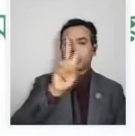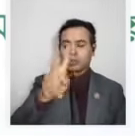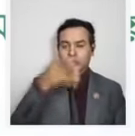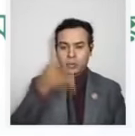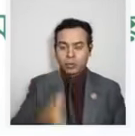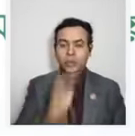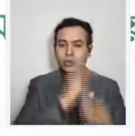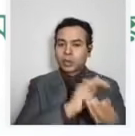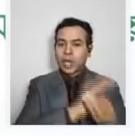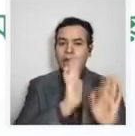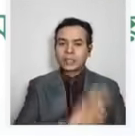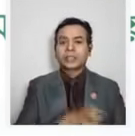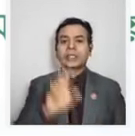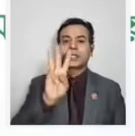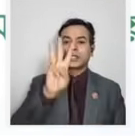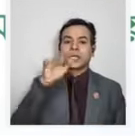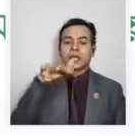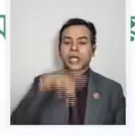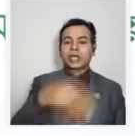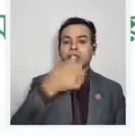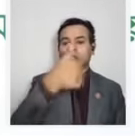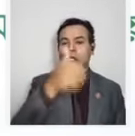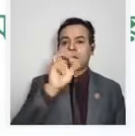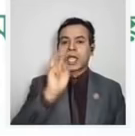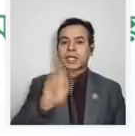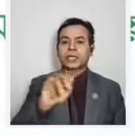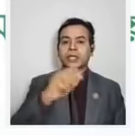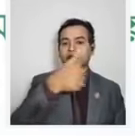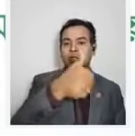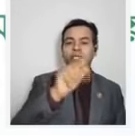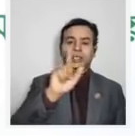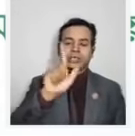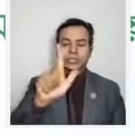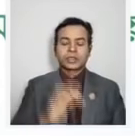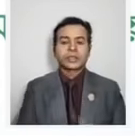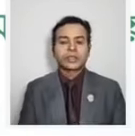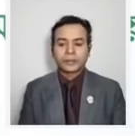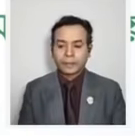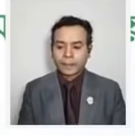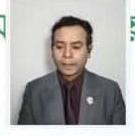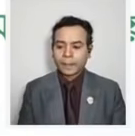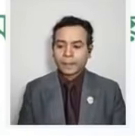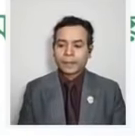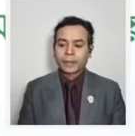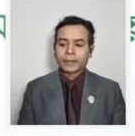22,03,075টি। গত 24 ঘন্টায় বিতরণ হয়েছে 32,552টি। বর্তমানে মজুত আছে